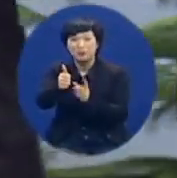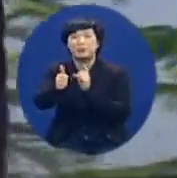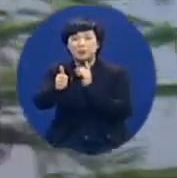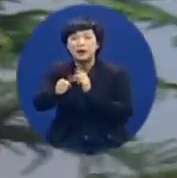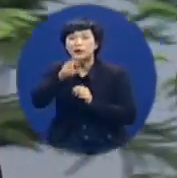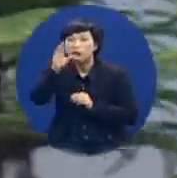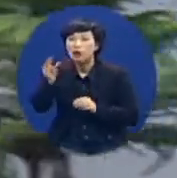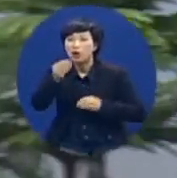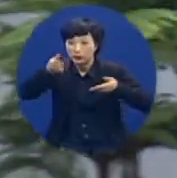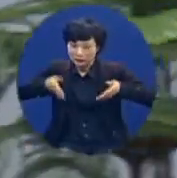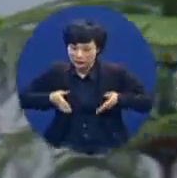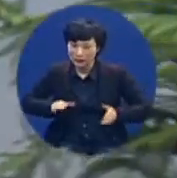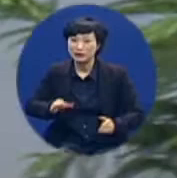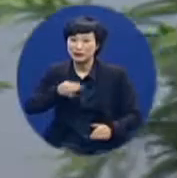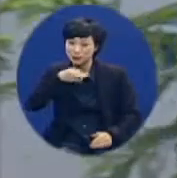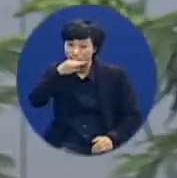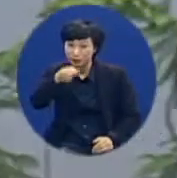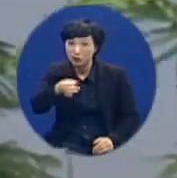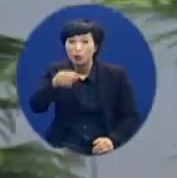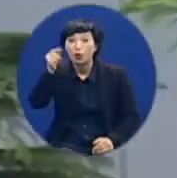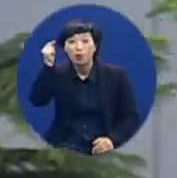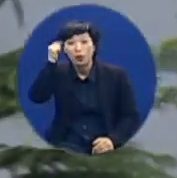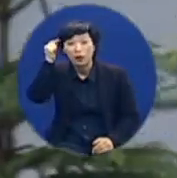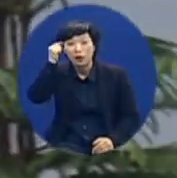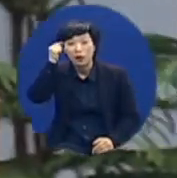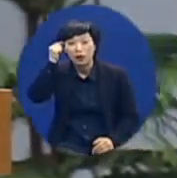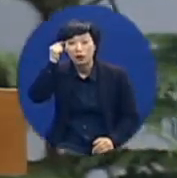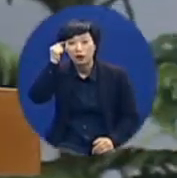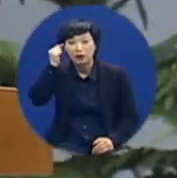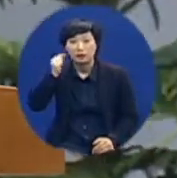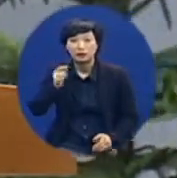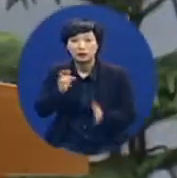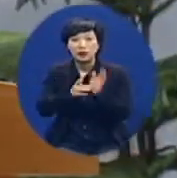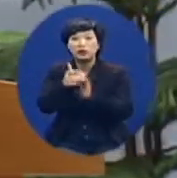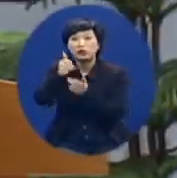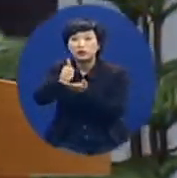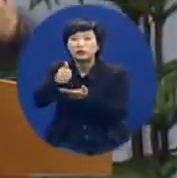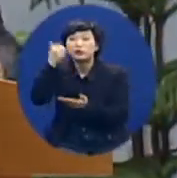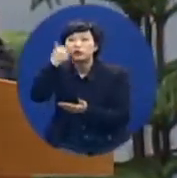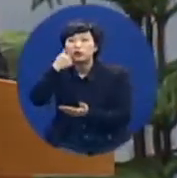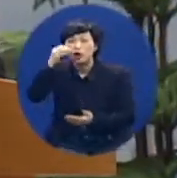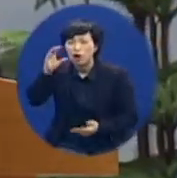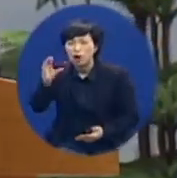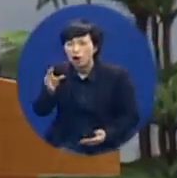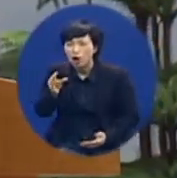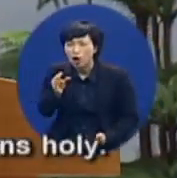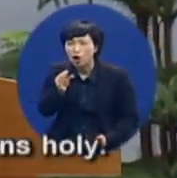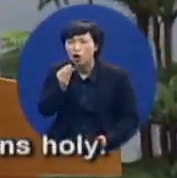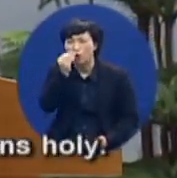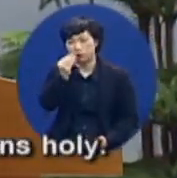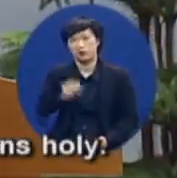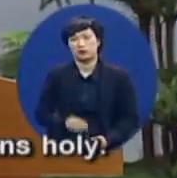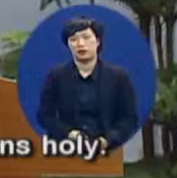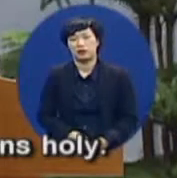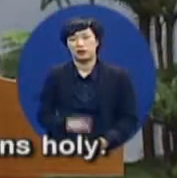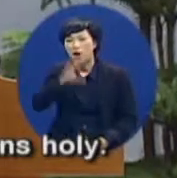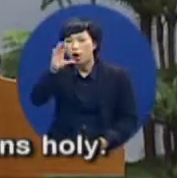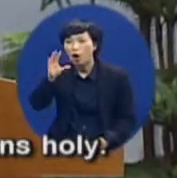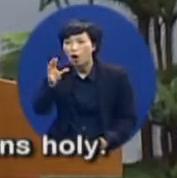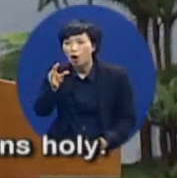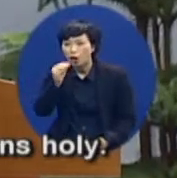성탄이 했어요 아멘 왜냐 그분은 거룩한 분 거룩할